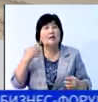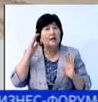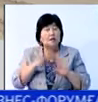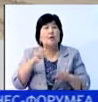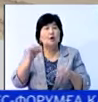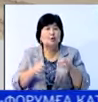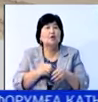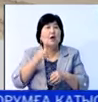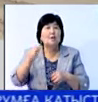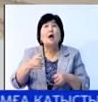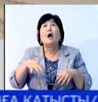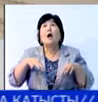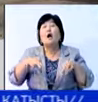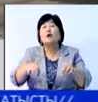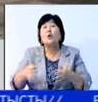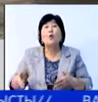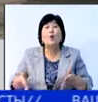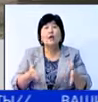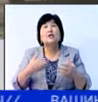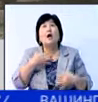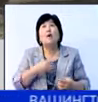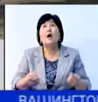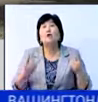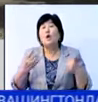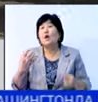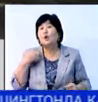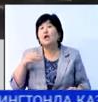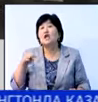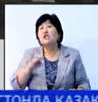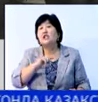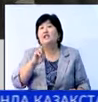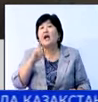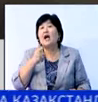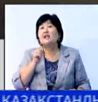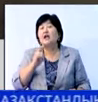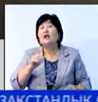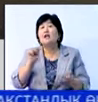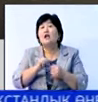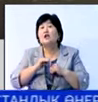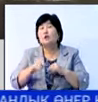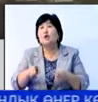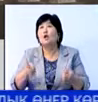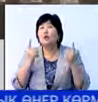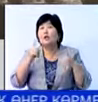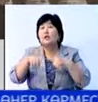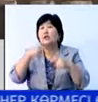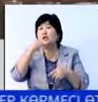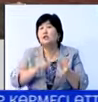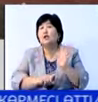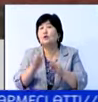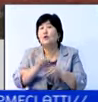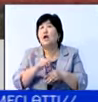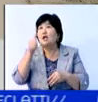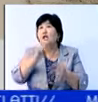Ал аймақтың жол көлік логистикасы үшін маңызы зор, Қызылорда Жезқазған тас жолына келер жылы күрделі жөндеу жұмыстары басталады. Жоба